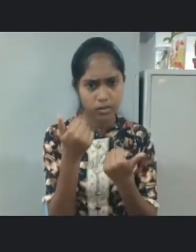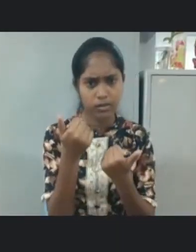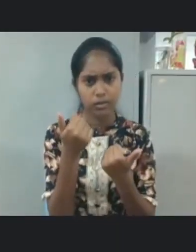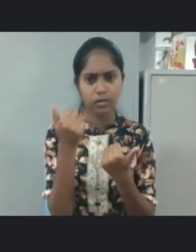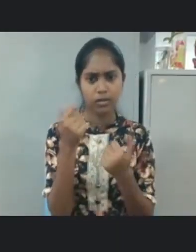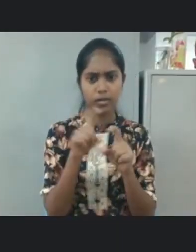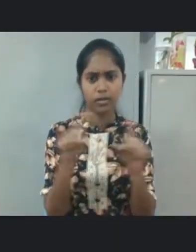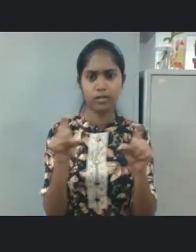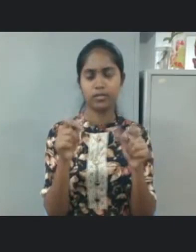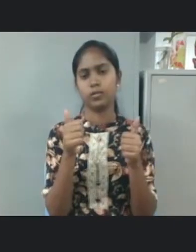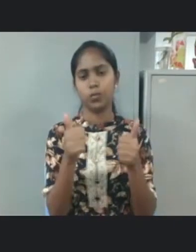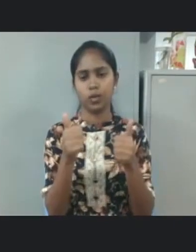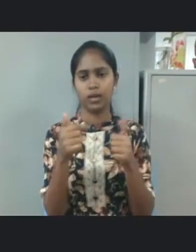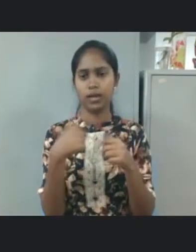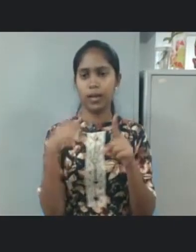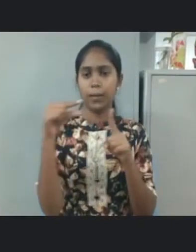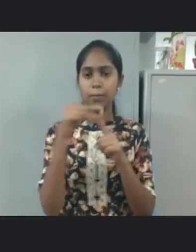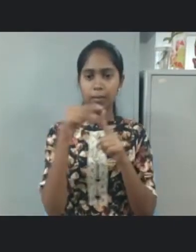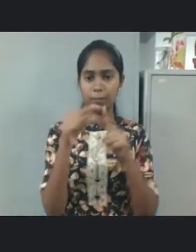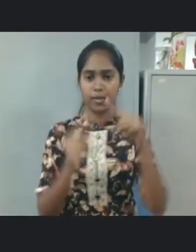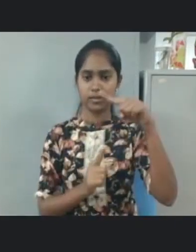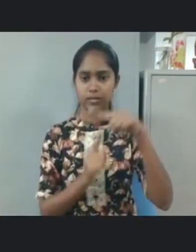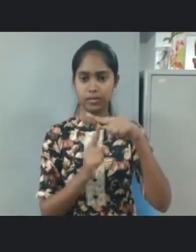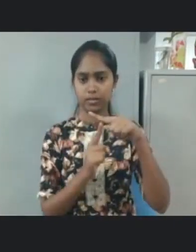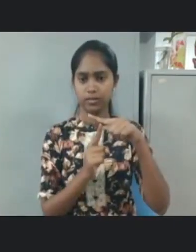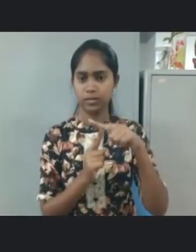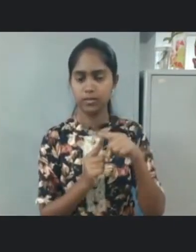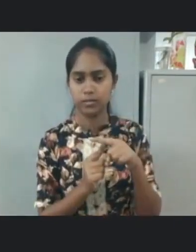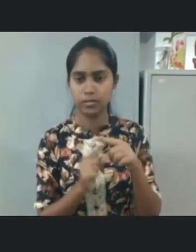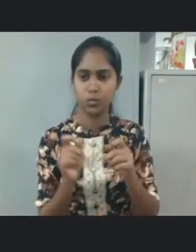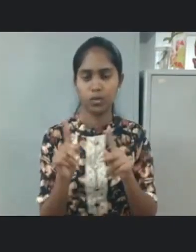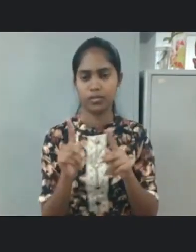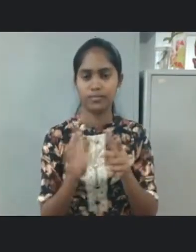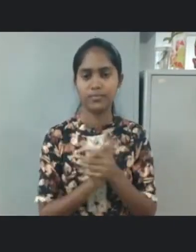ഞാൻ പ്രസന്റേഷൻ ഓഡിബിൾ ആണ് ഡോക്ടർ. ഓക്കെ, താങ്ക് യു.